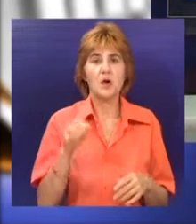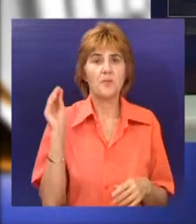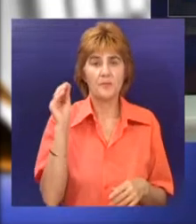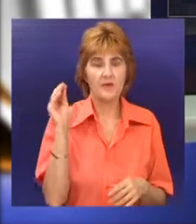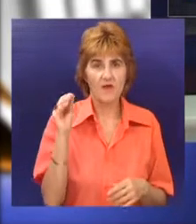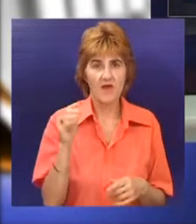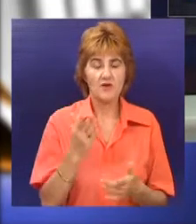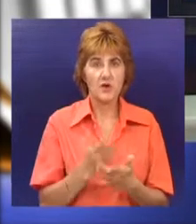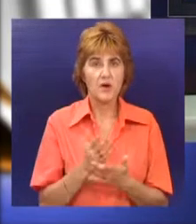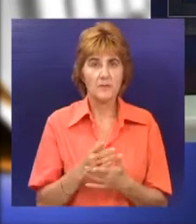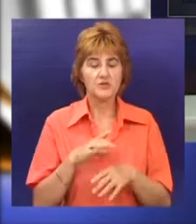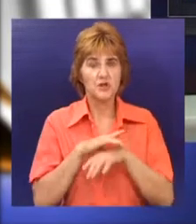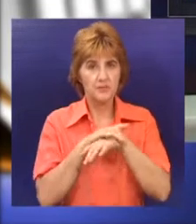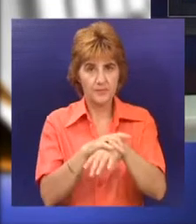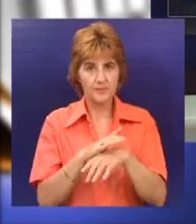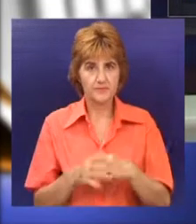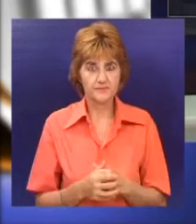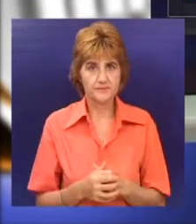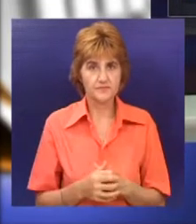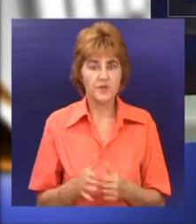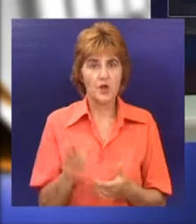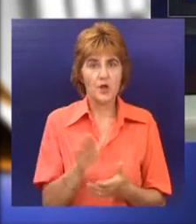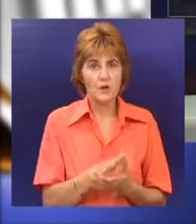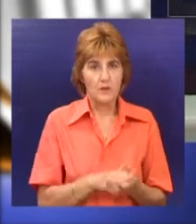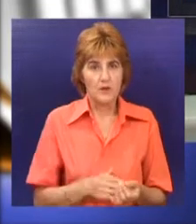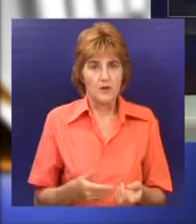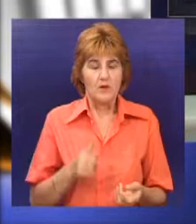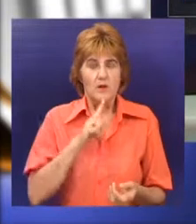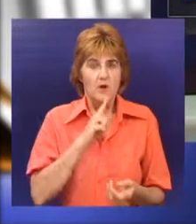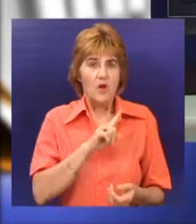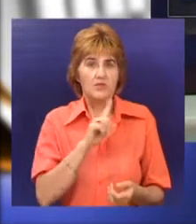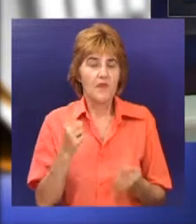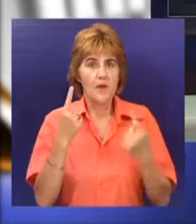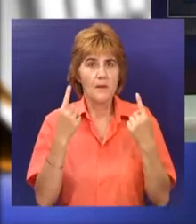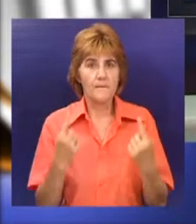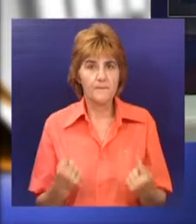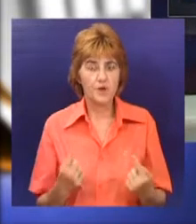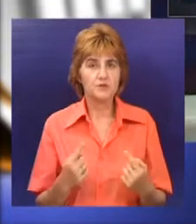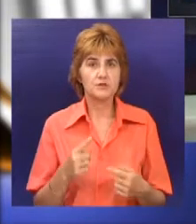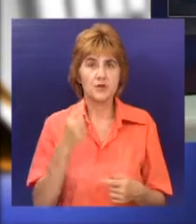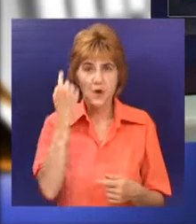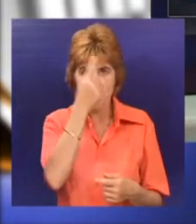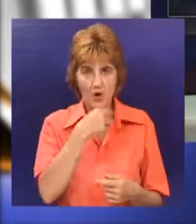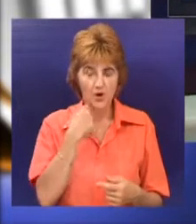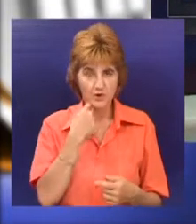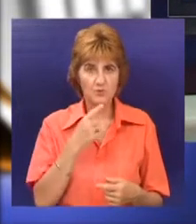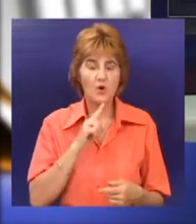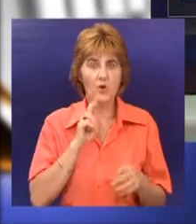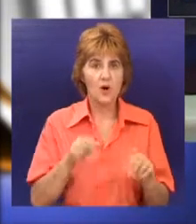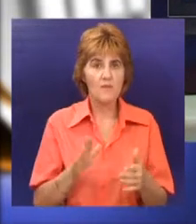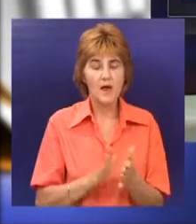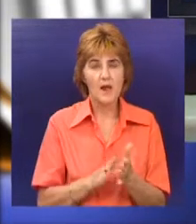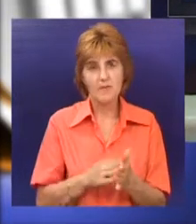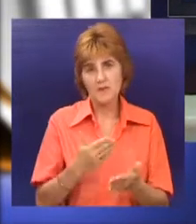će izvoditi inženjeri informatike, polazeći od principa da ne postoje osobe sa posebnim potrebama, već samo osobe sa